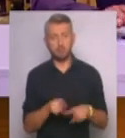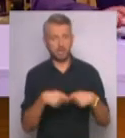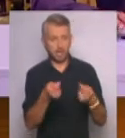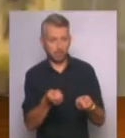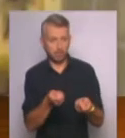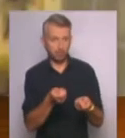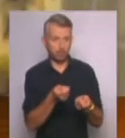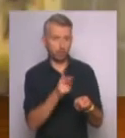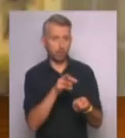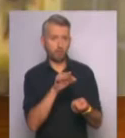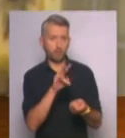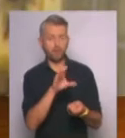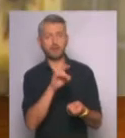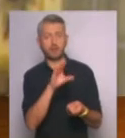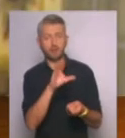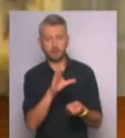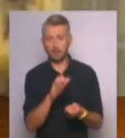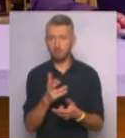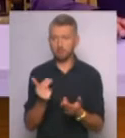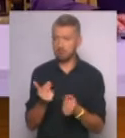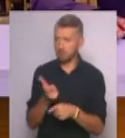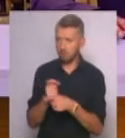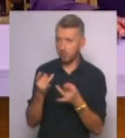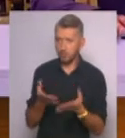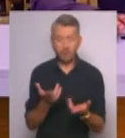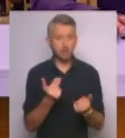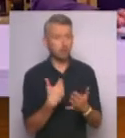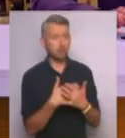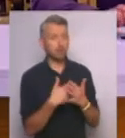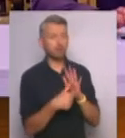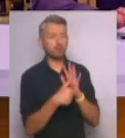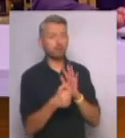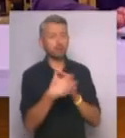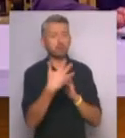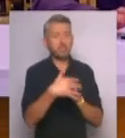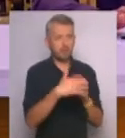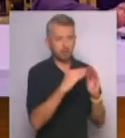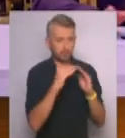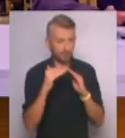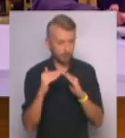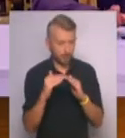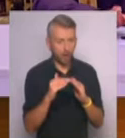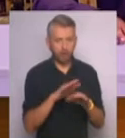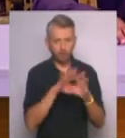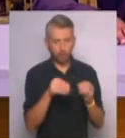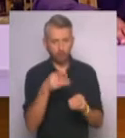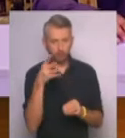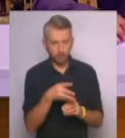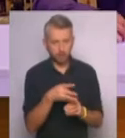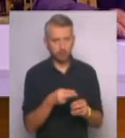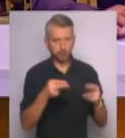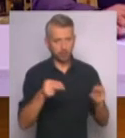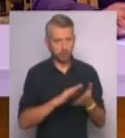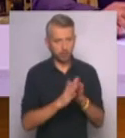вже максимально ця процедура? Максимально спростили, так. Уже 650 подворищ, майже 4000 заключили ці договори. Тобто, це скільки? Це виходить